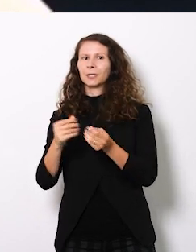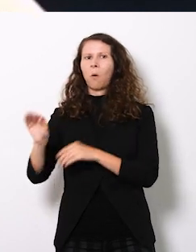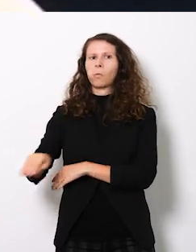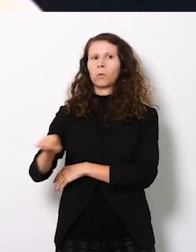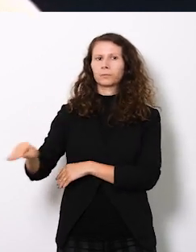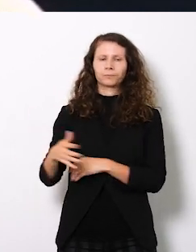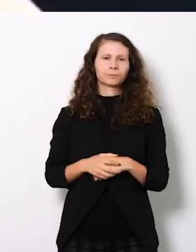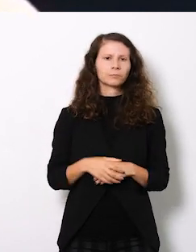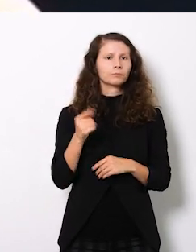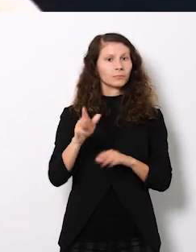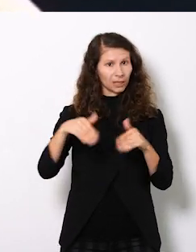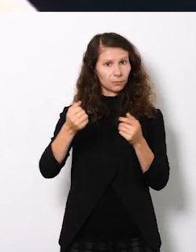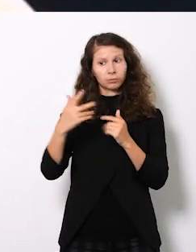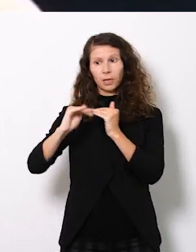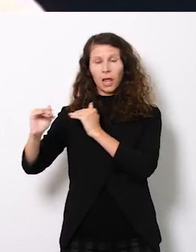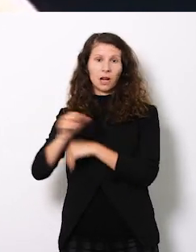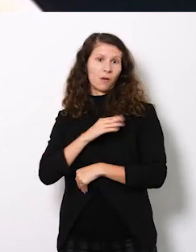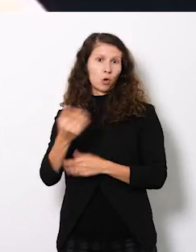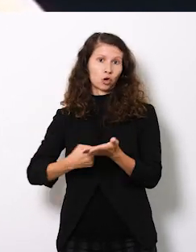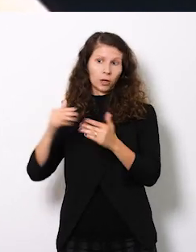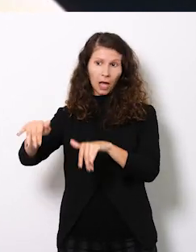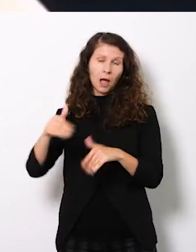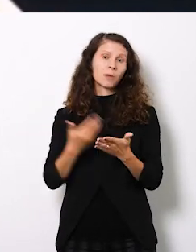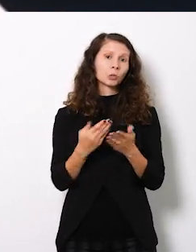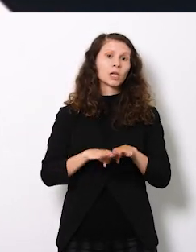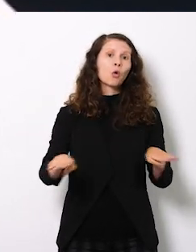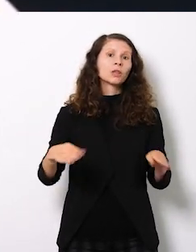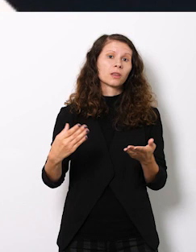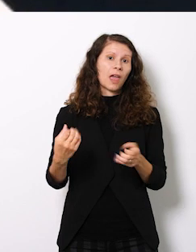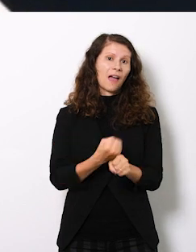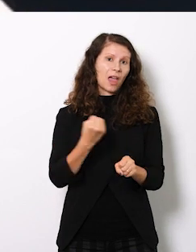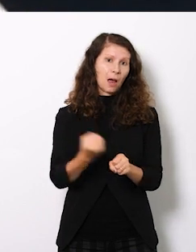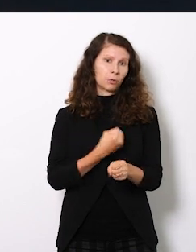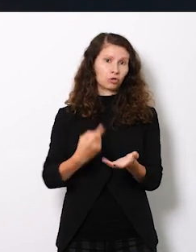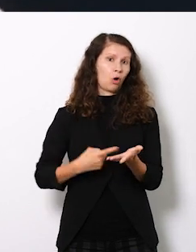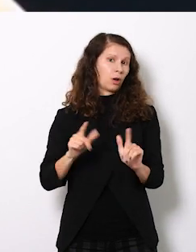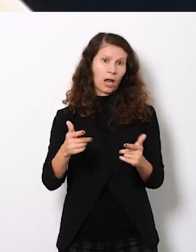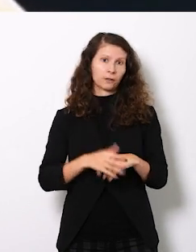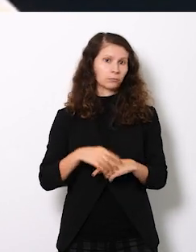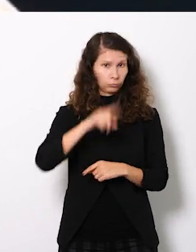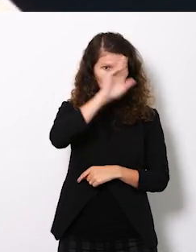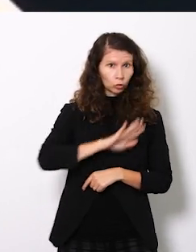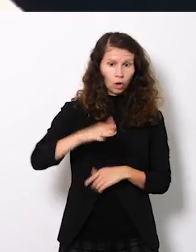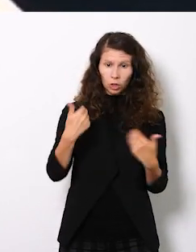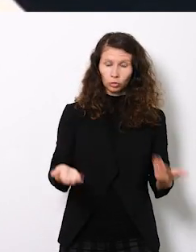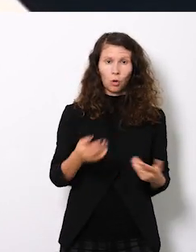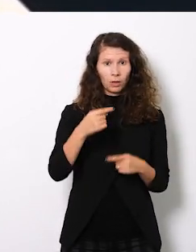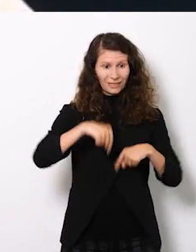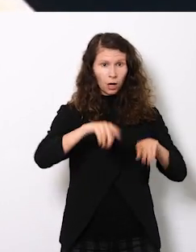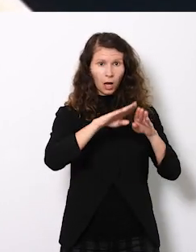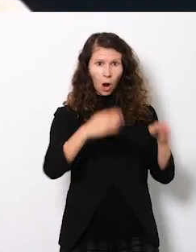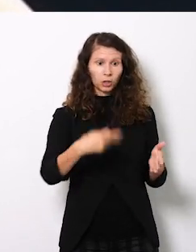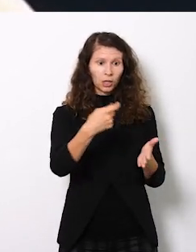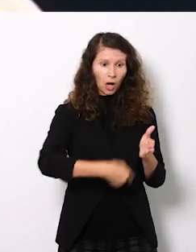wo es Vermögenssteuern gibt, da gibt es zum Beispiel keine Grunderwerbssteuer. Wenn du in Deutschland nämlich zum Beispiel ein Haus kaufst, zahlst du